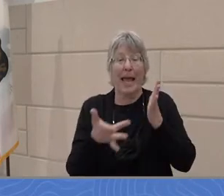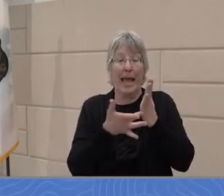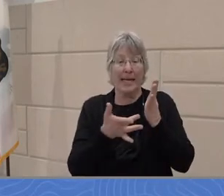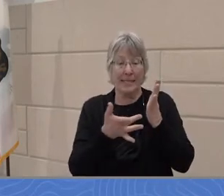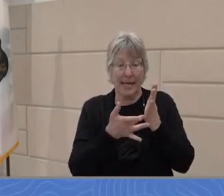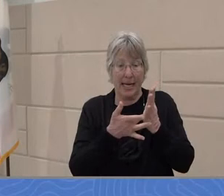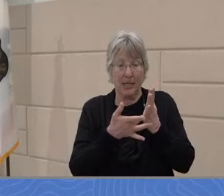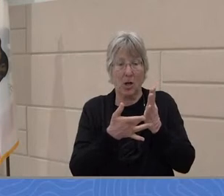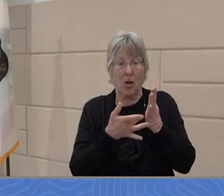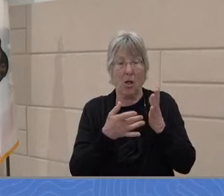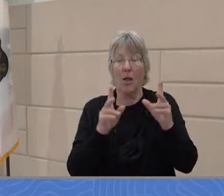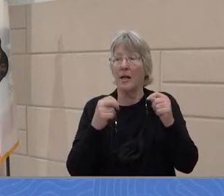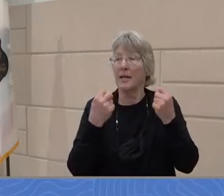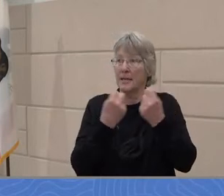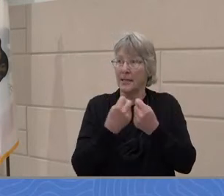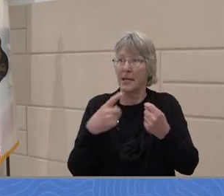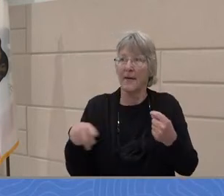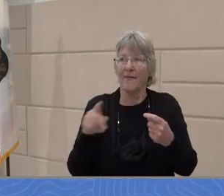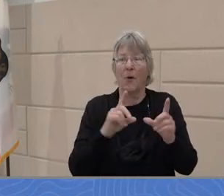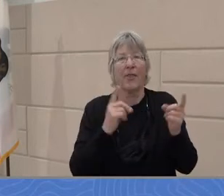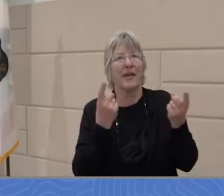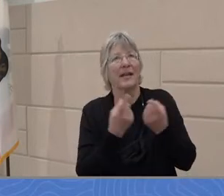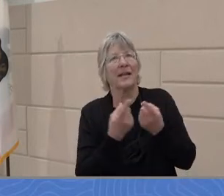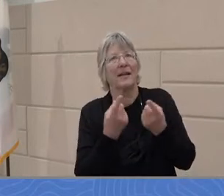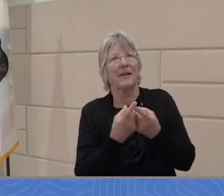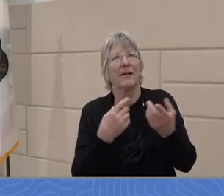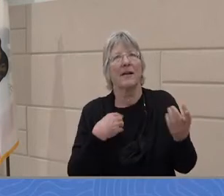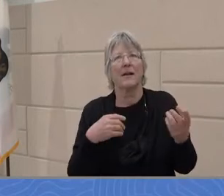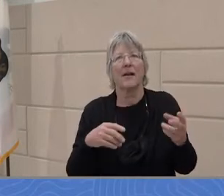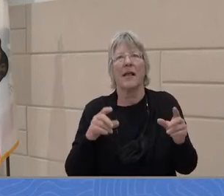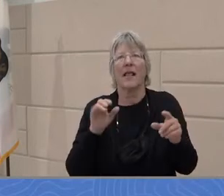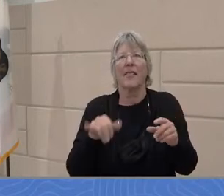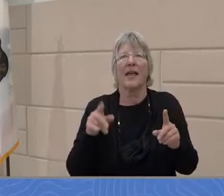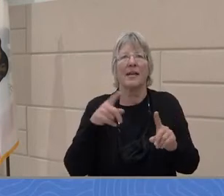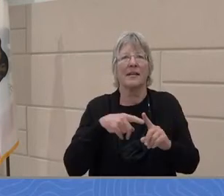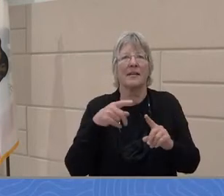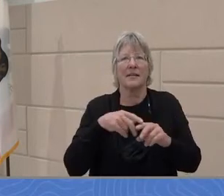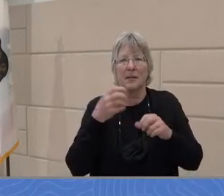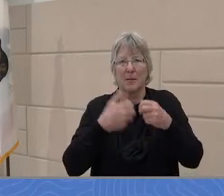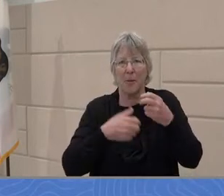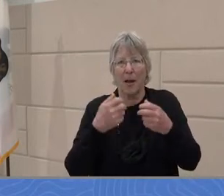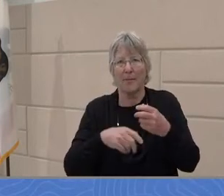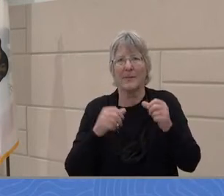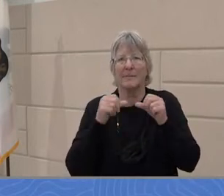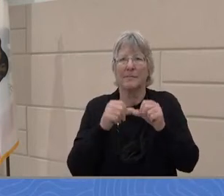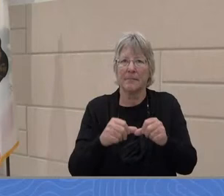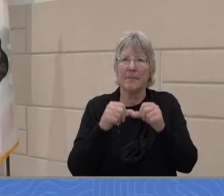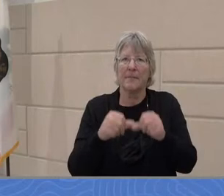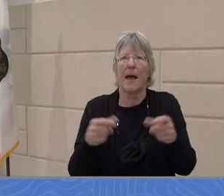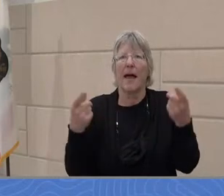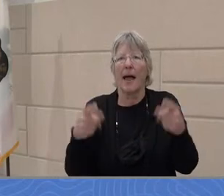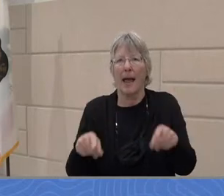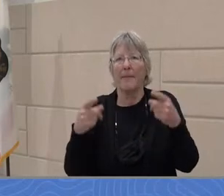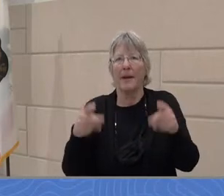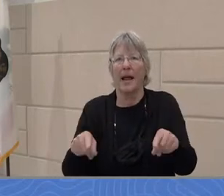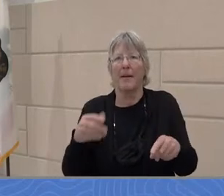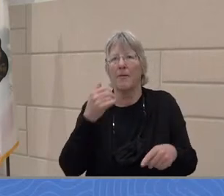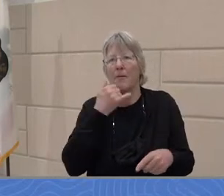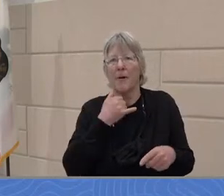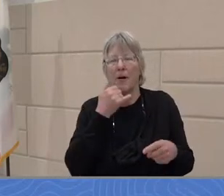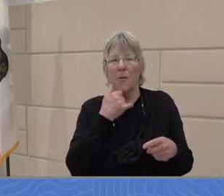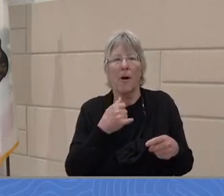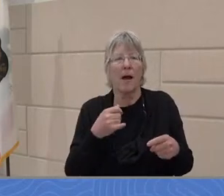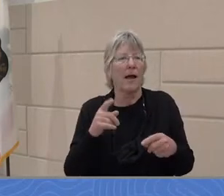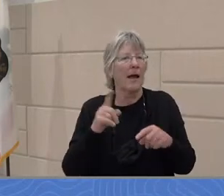อยานากระไดกรมรบประชาธิปไตยนอกแต่บรรดาทุกกิจการอภิบาล